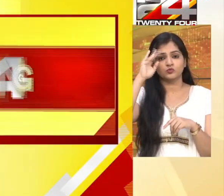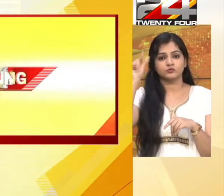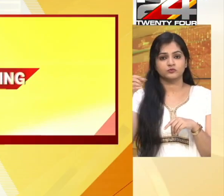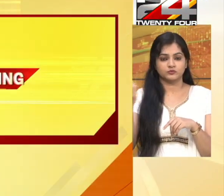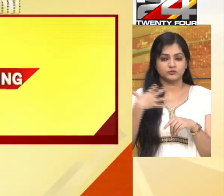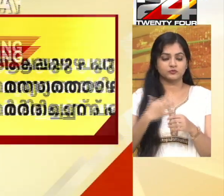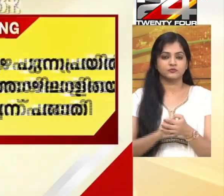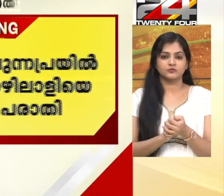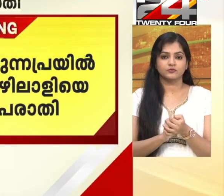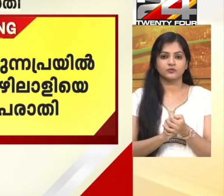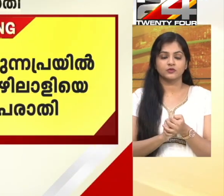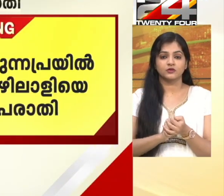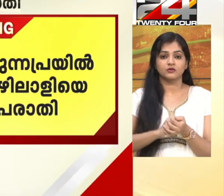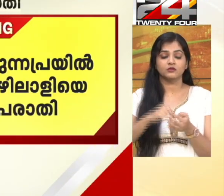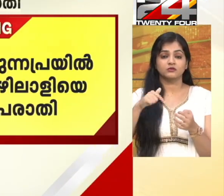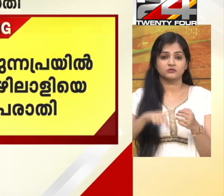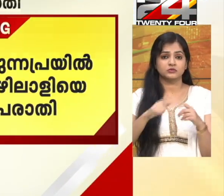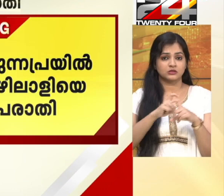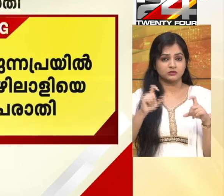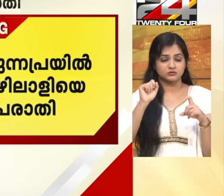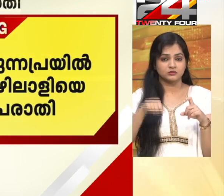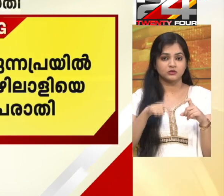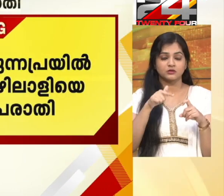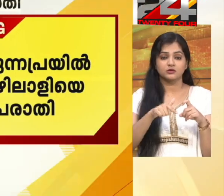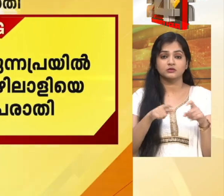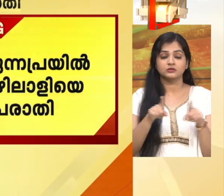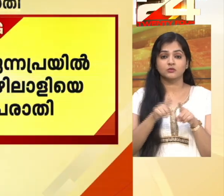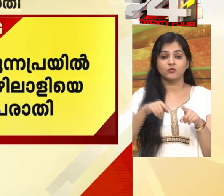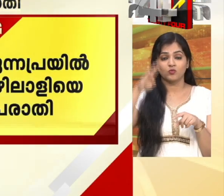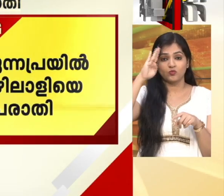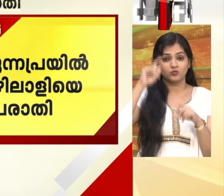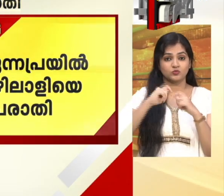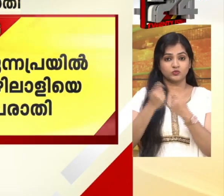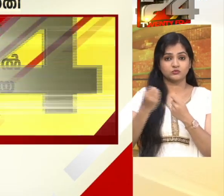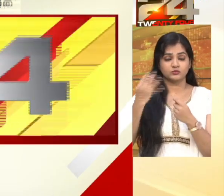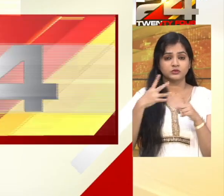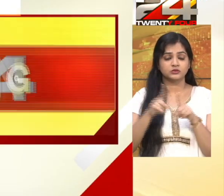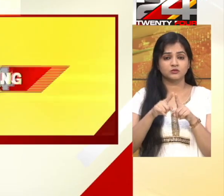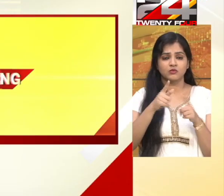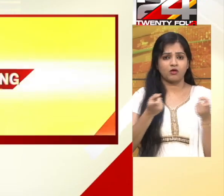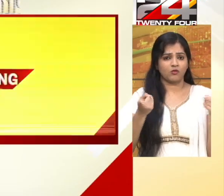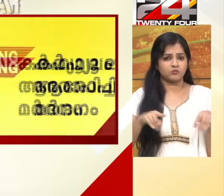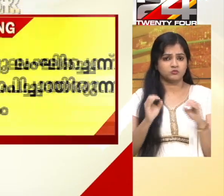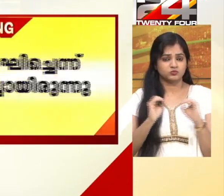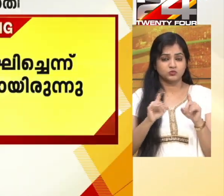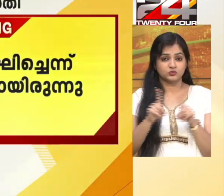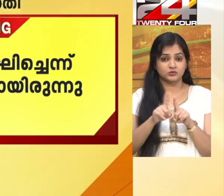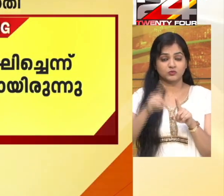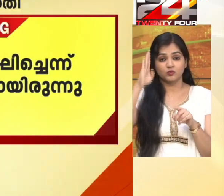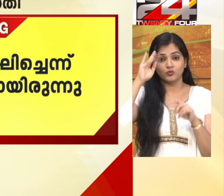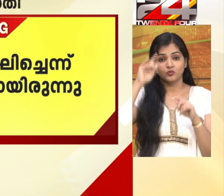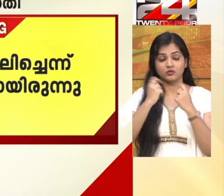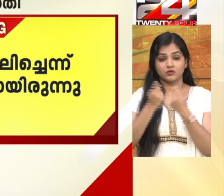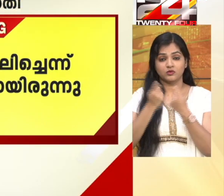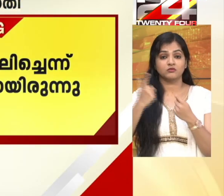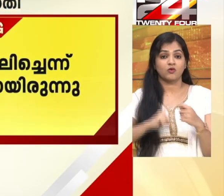ഇത് കൃത്യമാണ് ഈ ഏതെങ്കിലും തരത്തിൽ ഇതിൽ പോലീസ് പറയുന്നത് പോലെ അങ്ങനെ ഒരു സംഭവമേ ഉണ്ടായിട്ടില്ല എന്ന് പോലീസ് പറയുന്നതിൻ്റെ ഒരു പ്രധാനപ്പെട്ട അവരുടെ